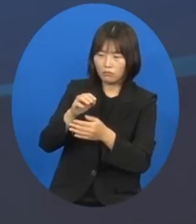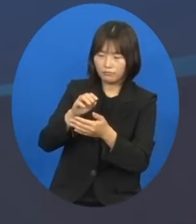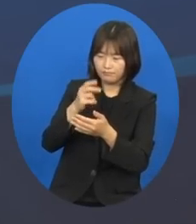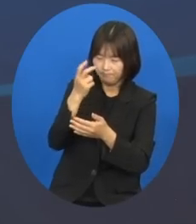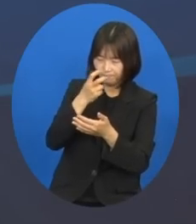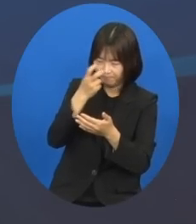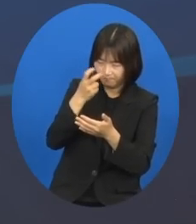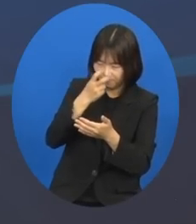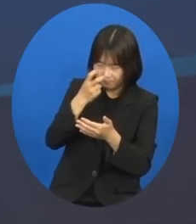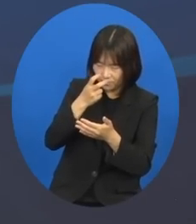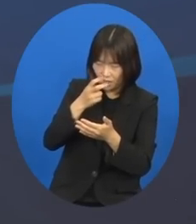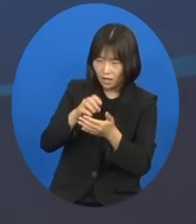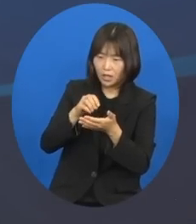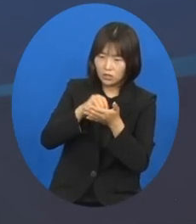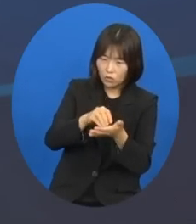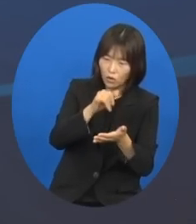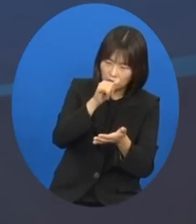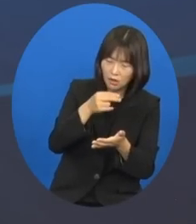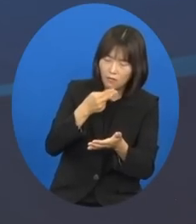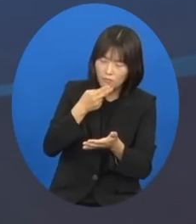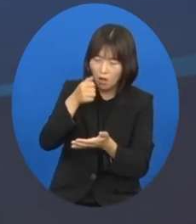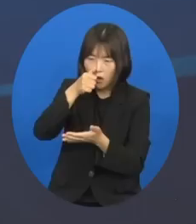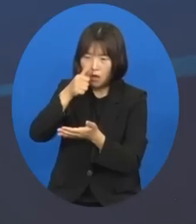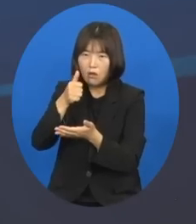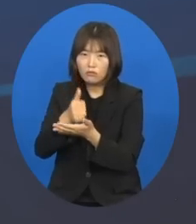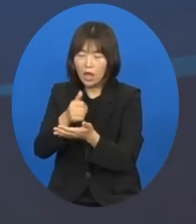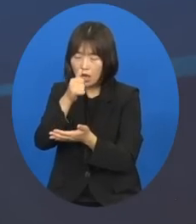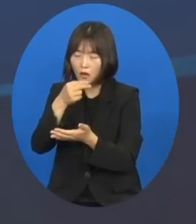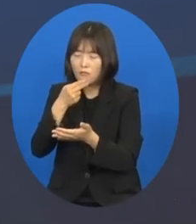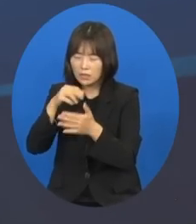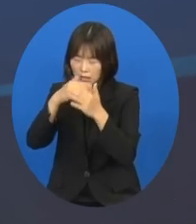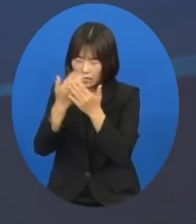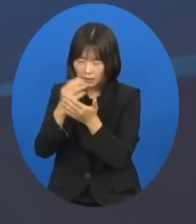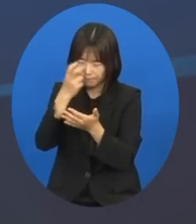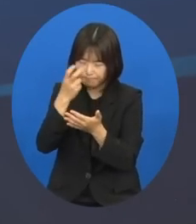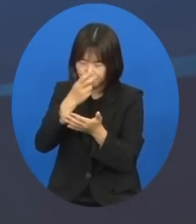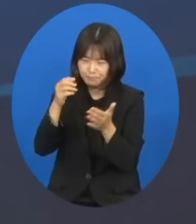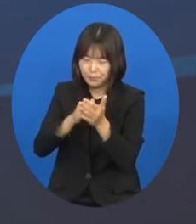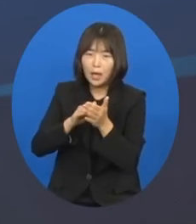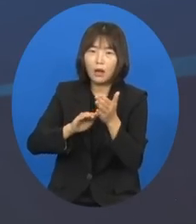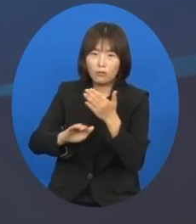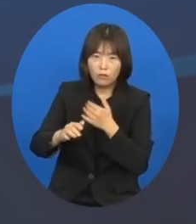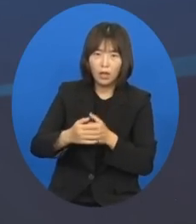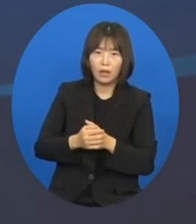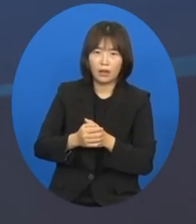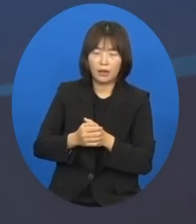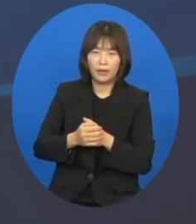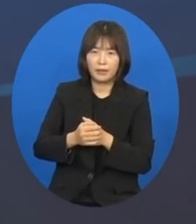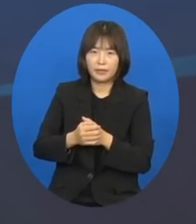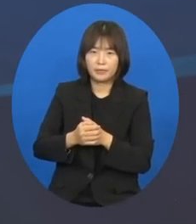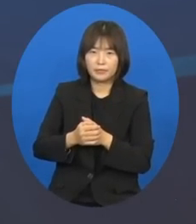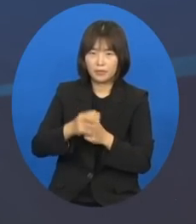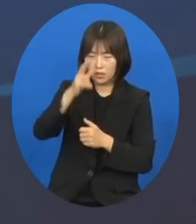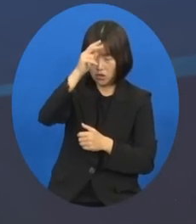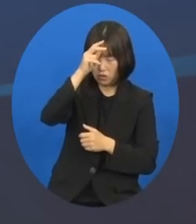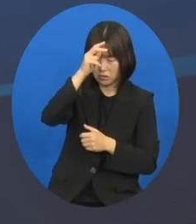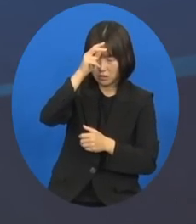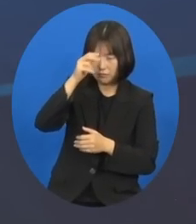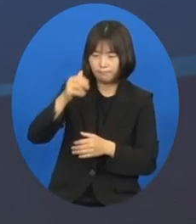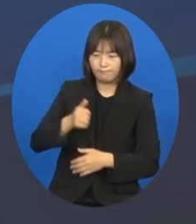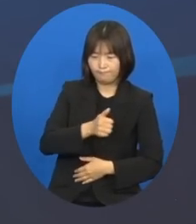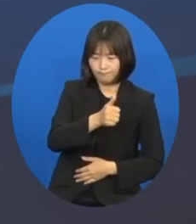확인하고 난 뒤에 뭐 범죄 기록인지 잃어버린 찬지 다 검사하고 난 뒤에 이제 나와 가지고 착즙 걸어오지요 창문을